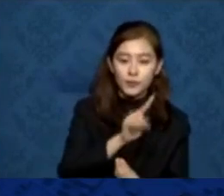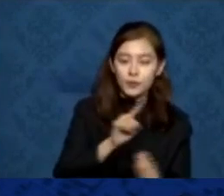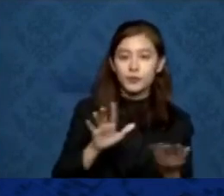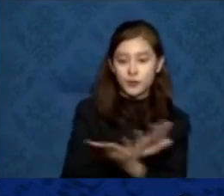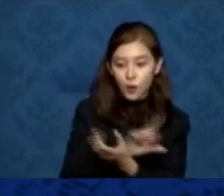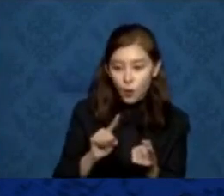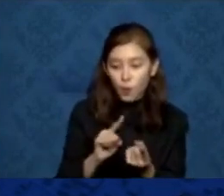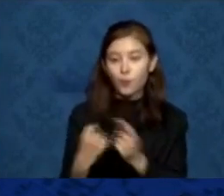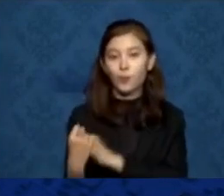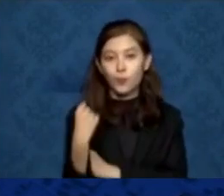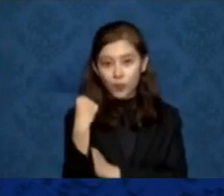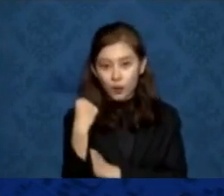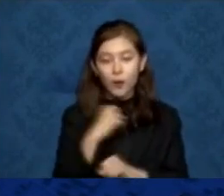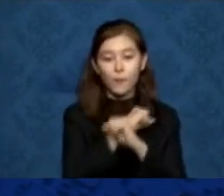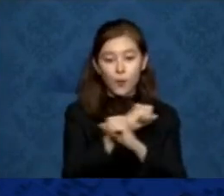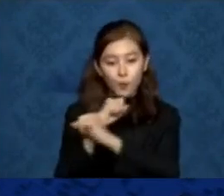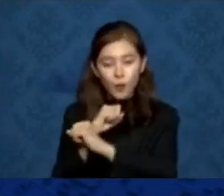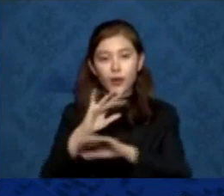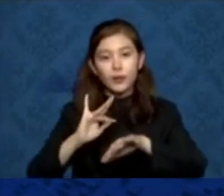สูงสุดนะครับอยู่ที่